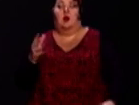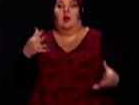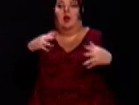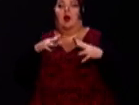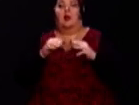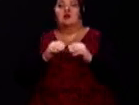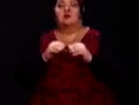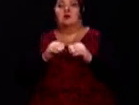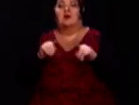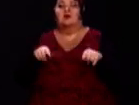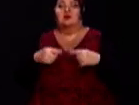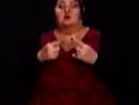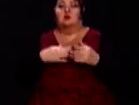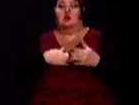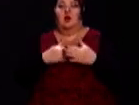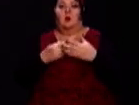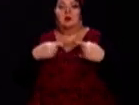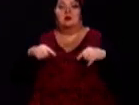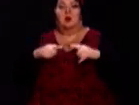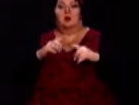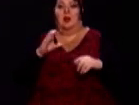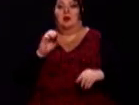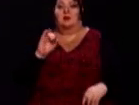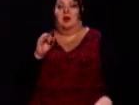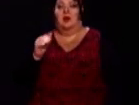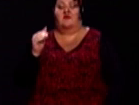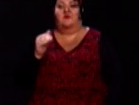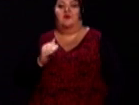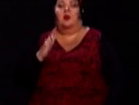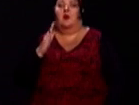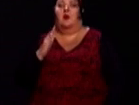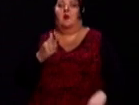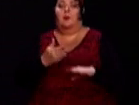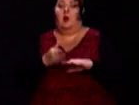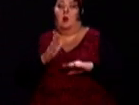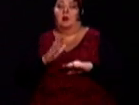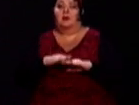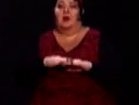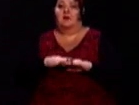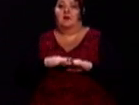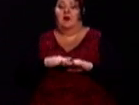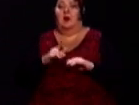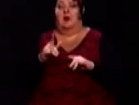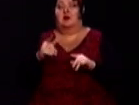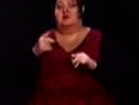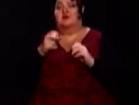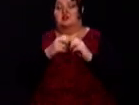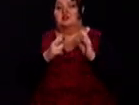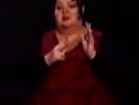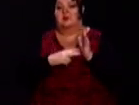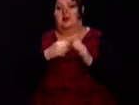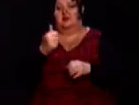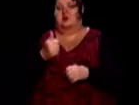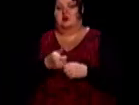організації «Сейф Полтава». З 2017 року – начальниця управління містобудування та архітектури Полтавської